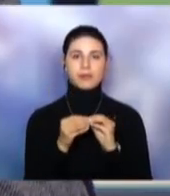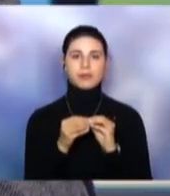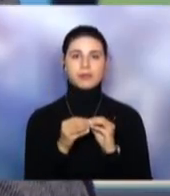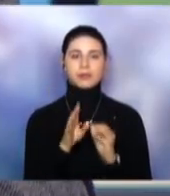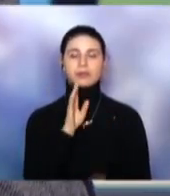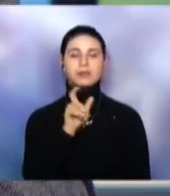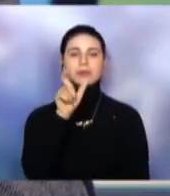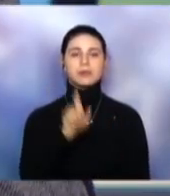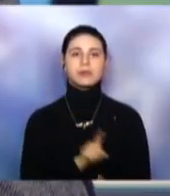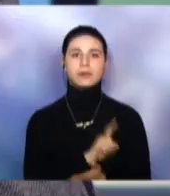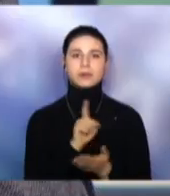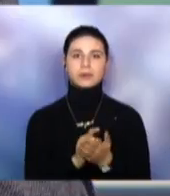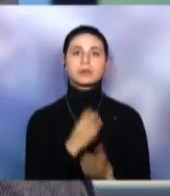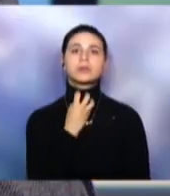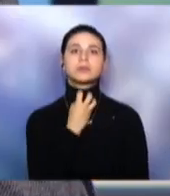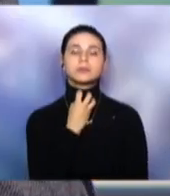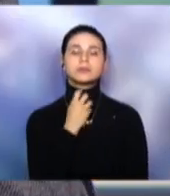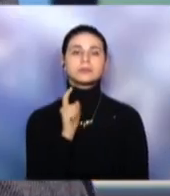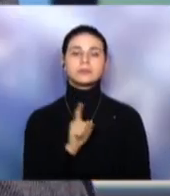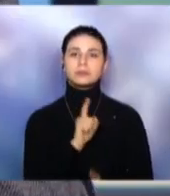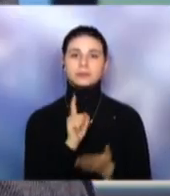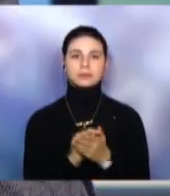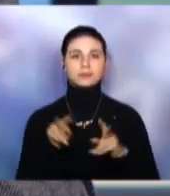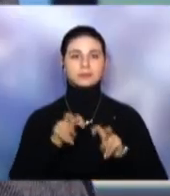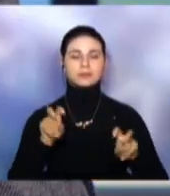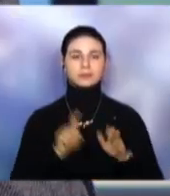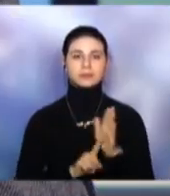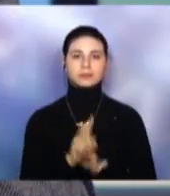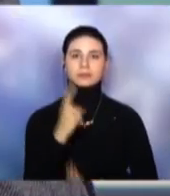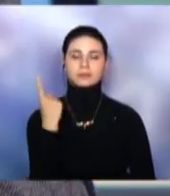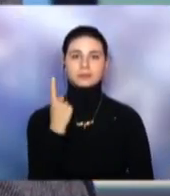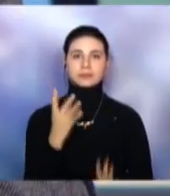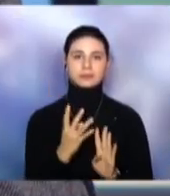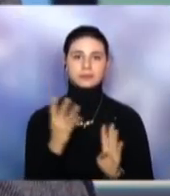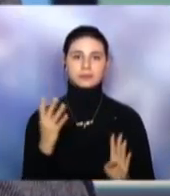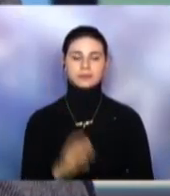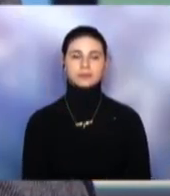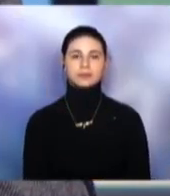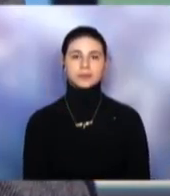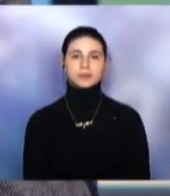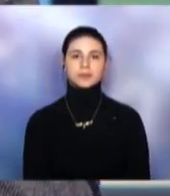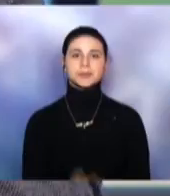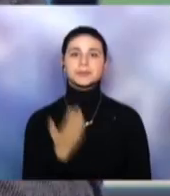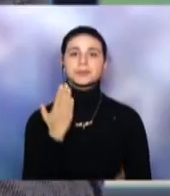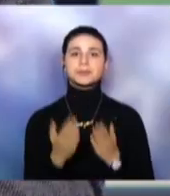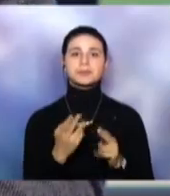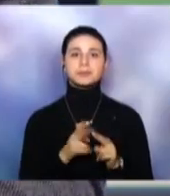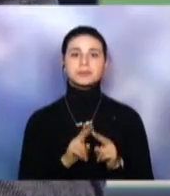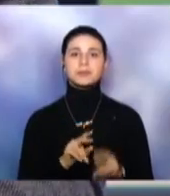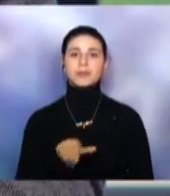ქალბატონმა აუცილებლად ფარისებრი ჯირკვლის ფუნქცია უნდა გამოიკვლიოს. პირველ რიგში თუ ეს არ